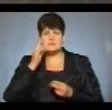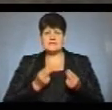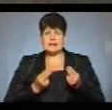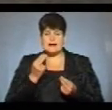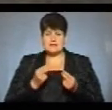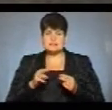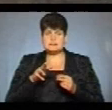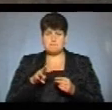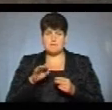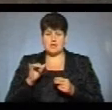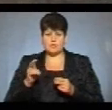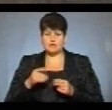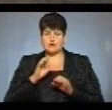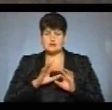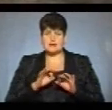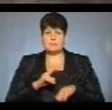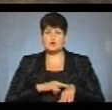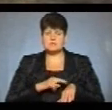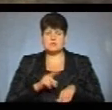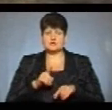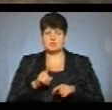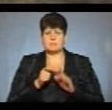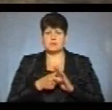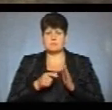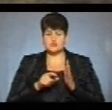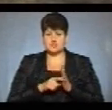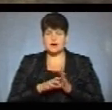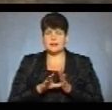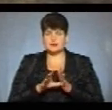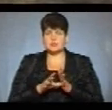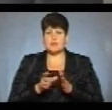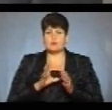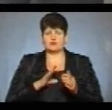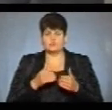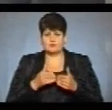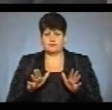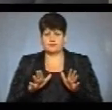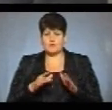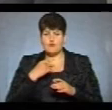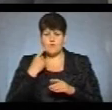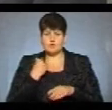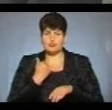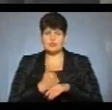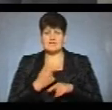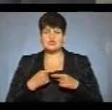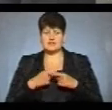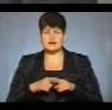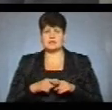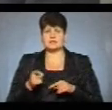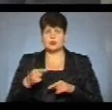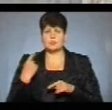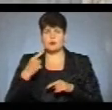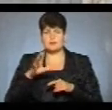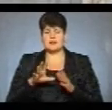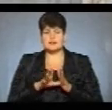гралися із Миколою Трофимчуком, розказали поліцейським, що приміщення електростанції було відчинене. За словами головного інженера Тернопільобленерго